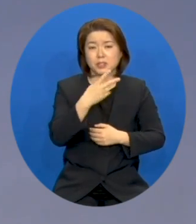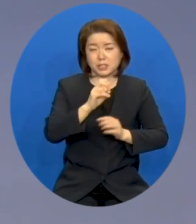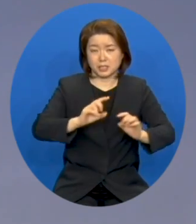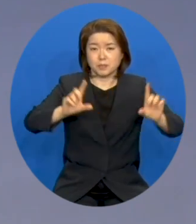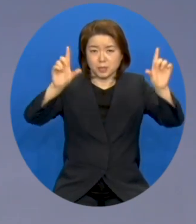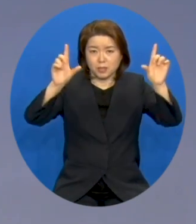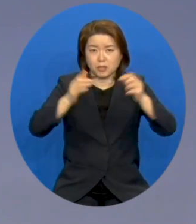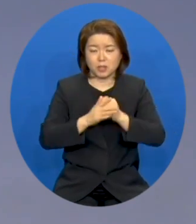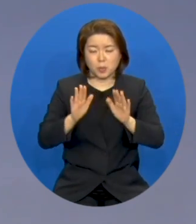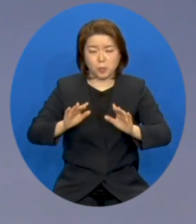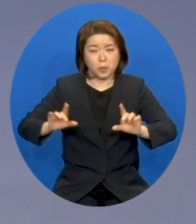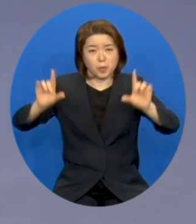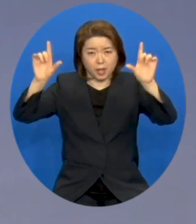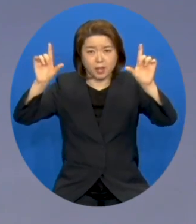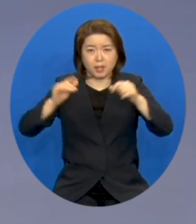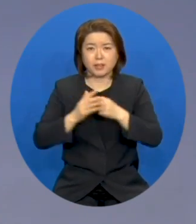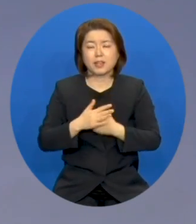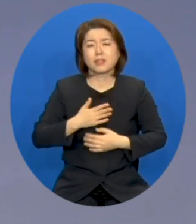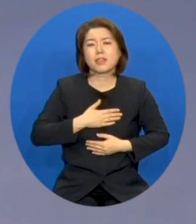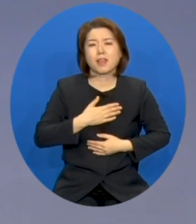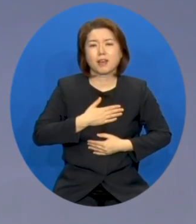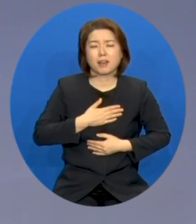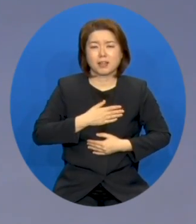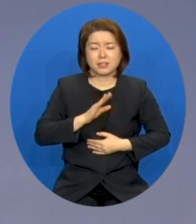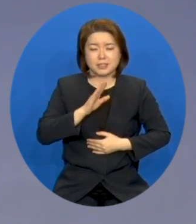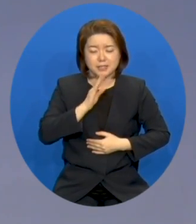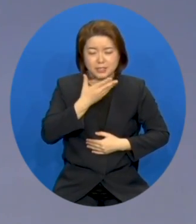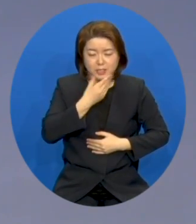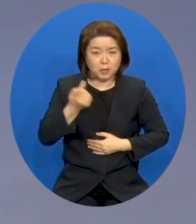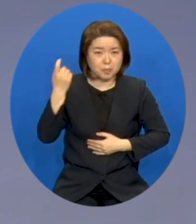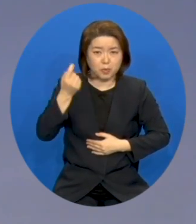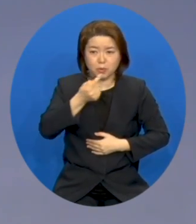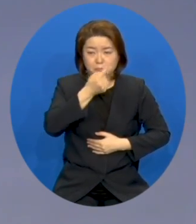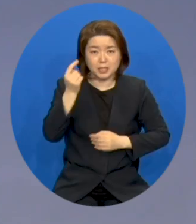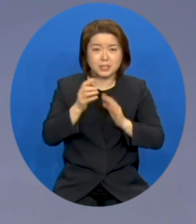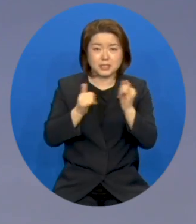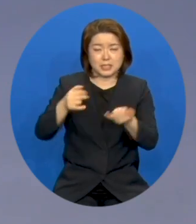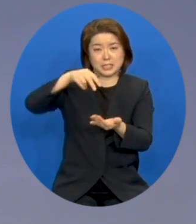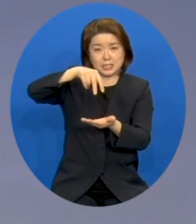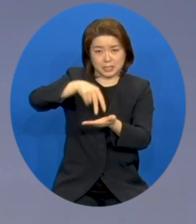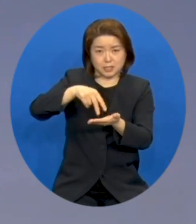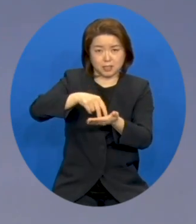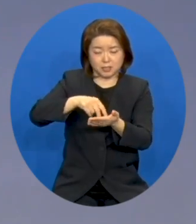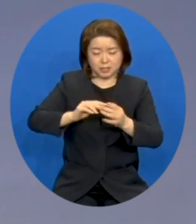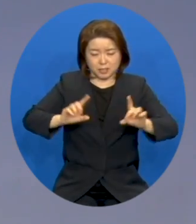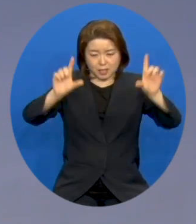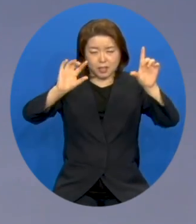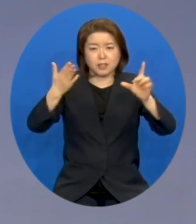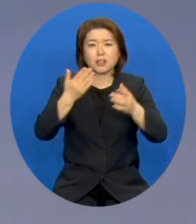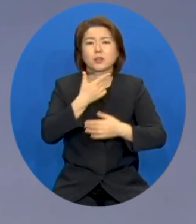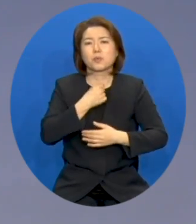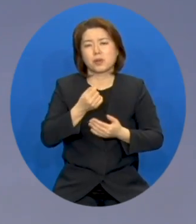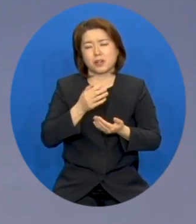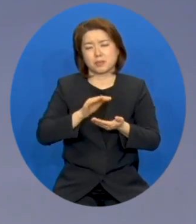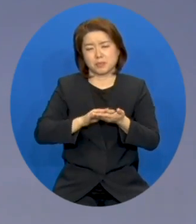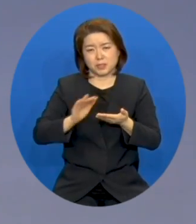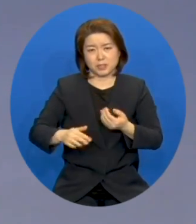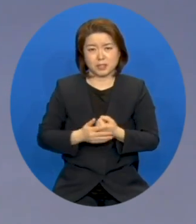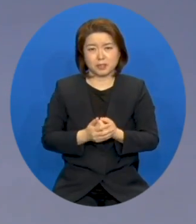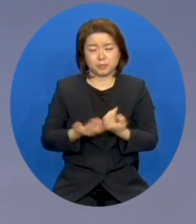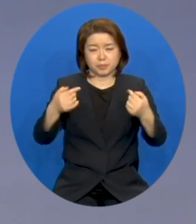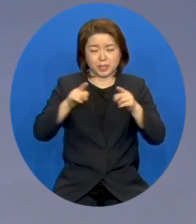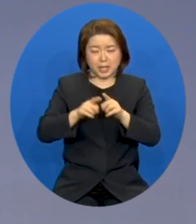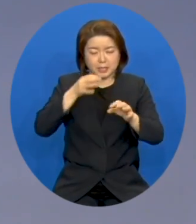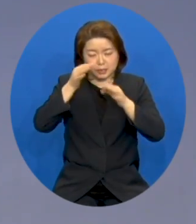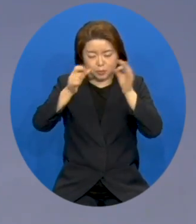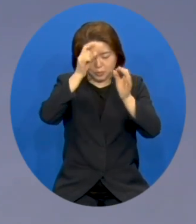2020년 올 한 해 제가 진짜 복음의 증인으로 그렇게 서는 그런 해가 되기를 원합니다. 우리 다 같이